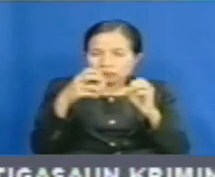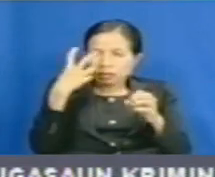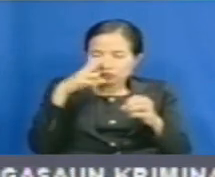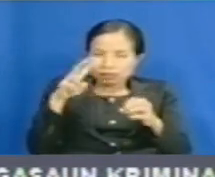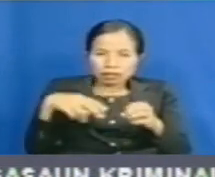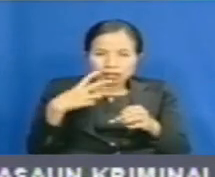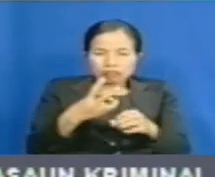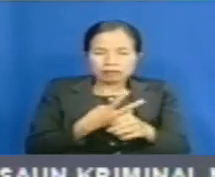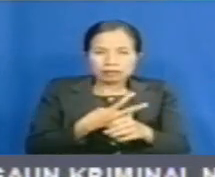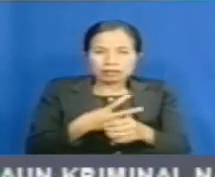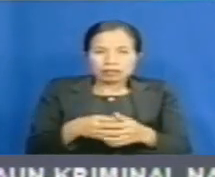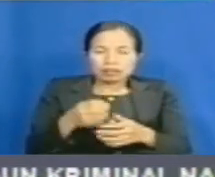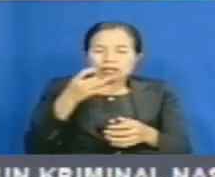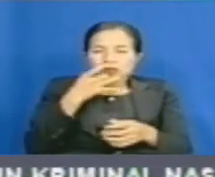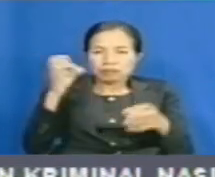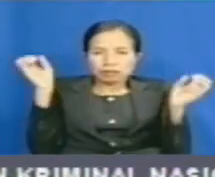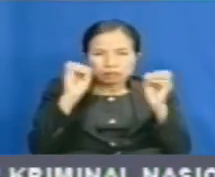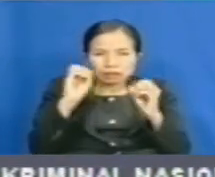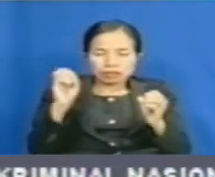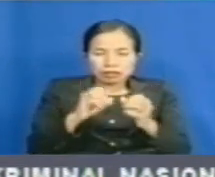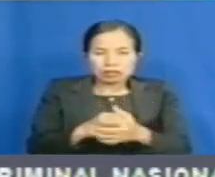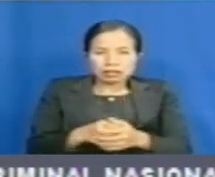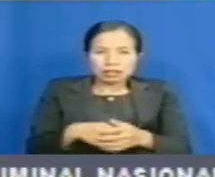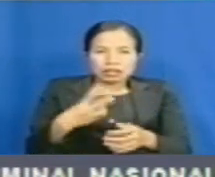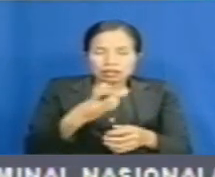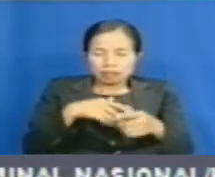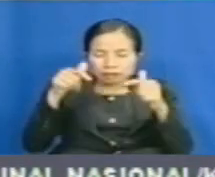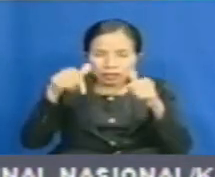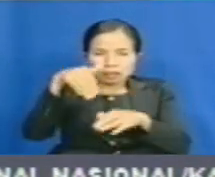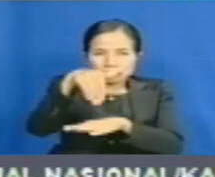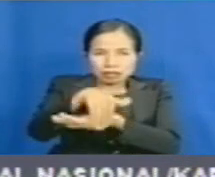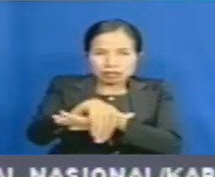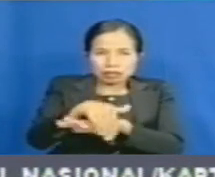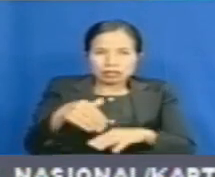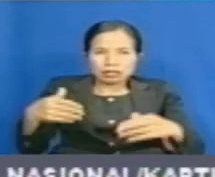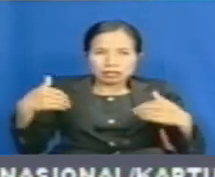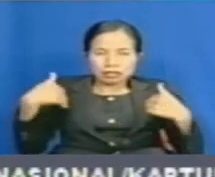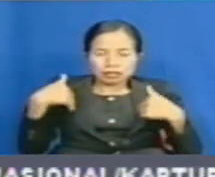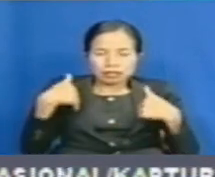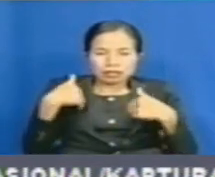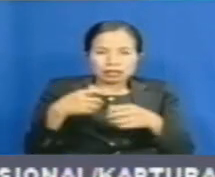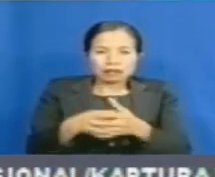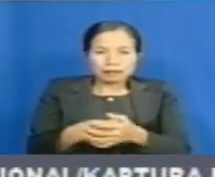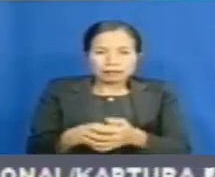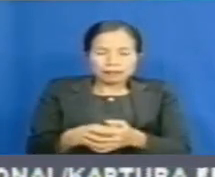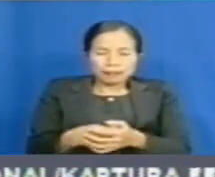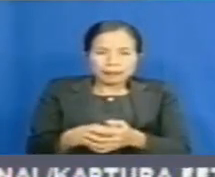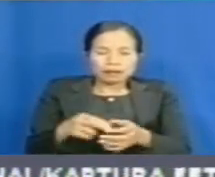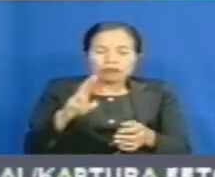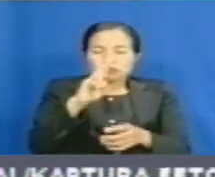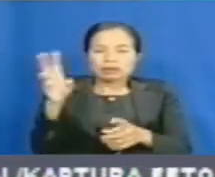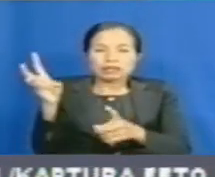matan tambah. Ahi moslah iya. Amin hene kalang iha momentum uluk liu amin sunu minara